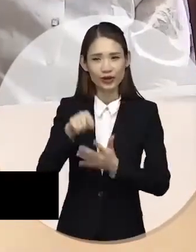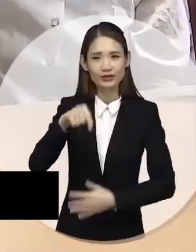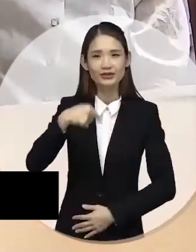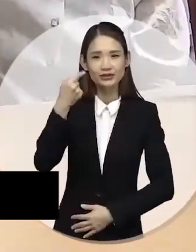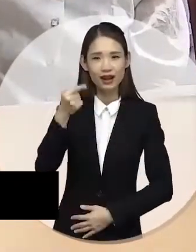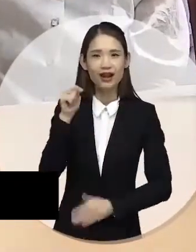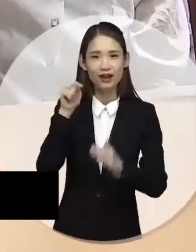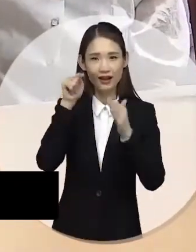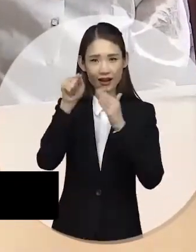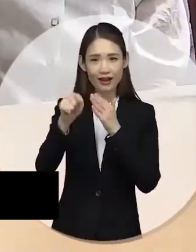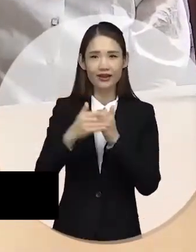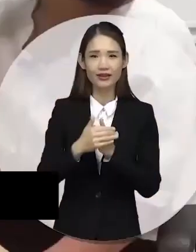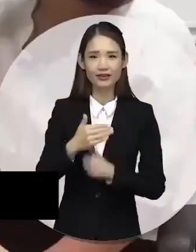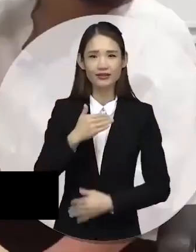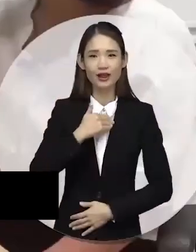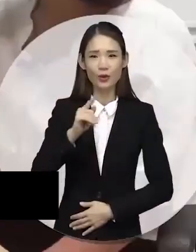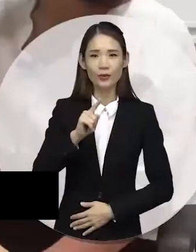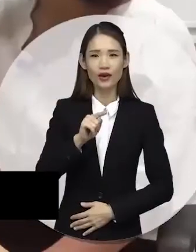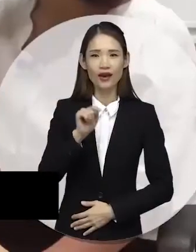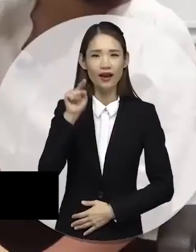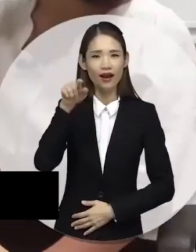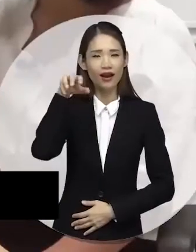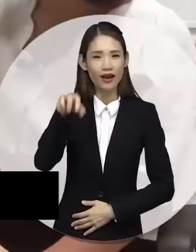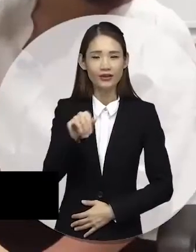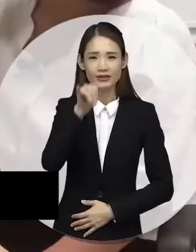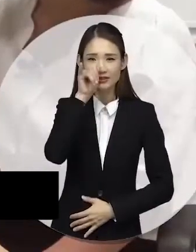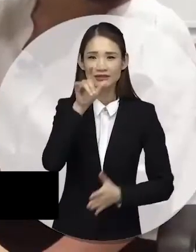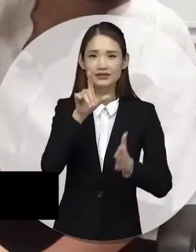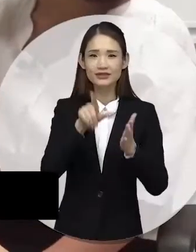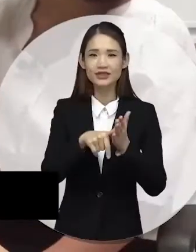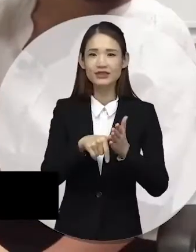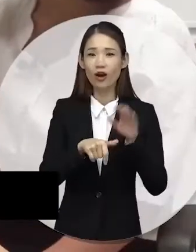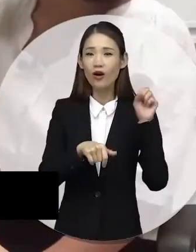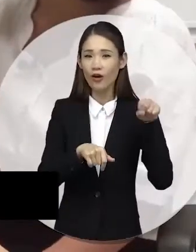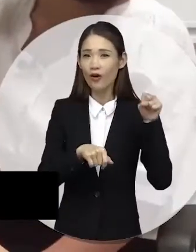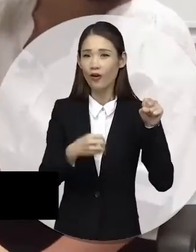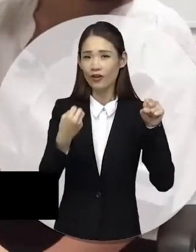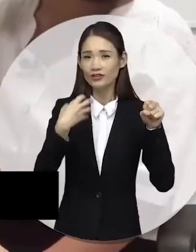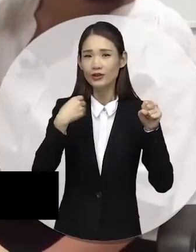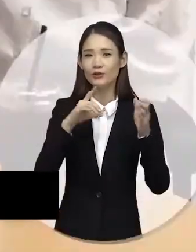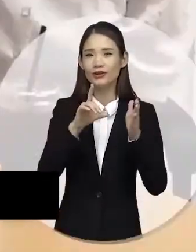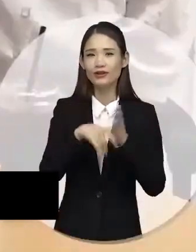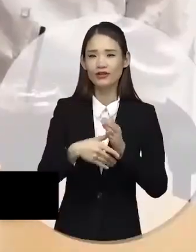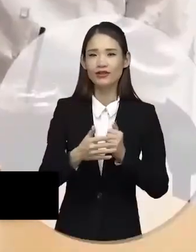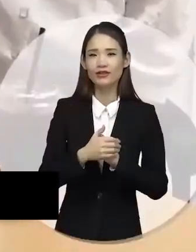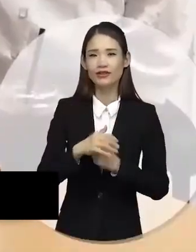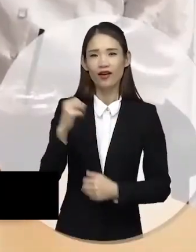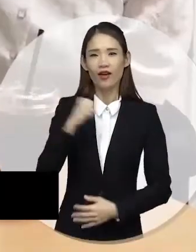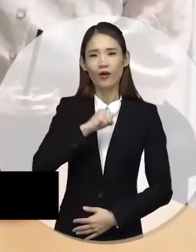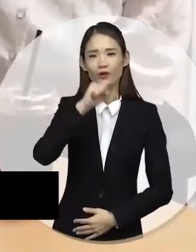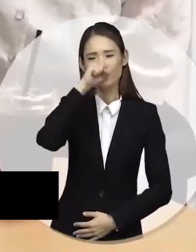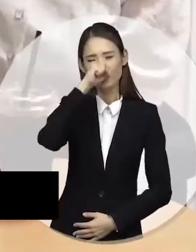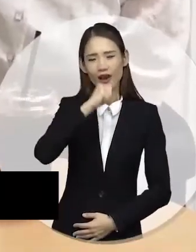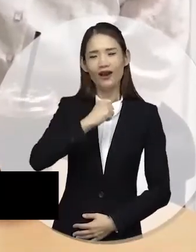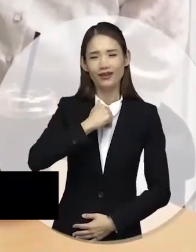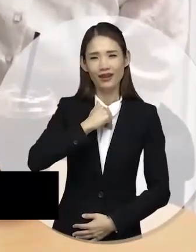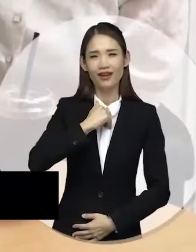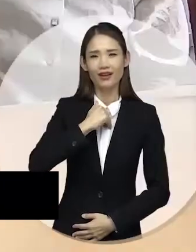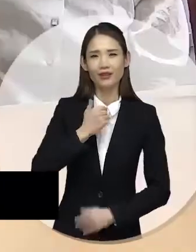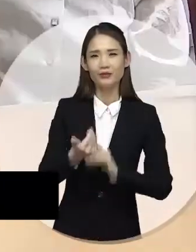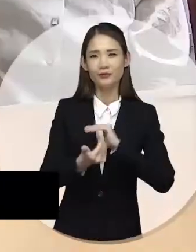딱 나가서 제가 뭔가 야 저기 있지 했을 때 네. 있어 할 때도 네. 좋네 딱